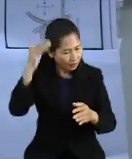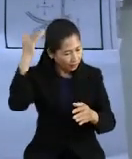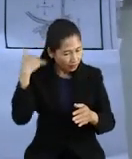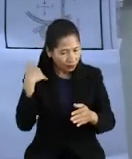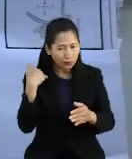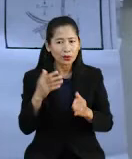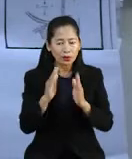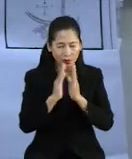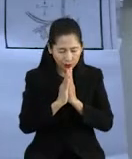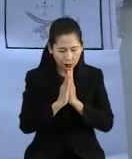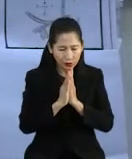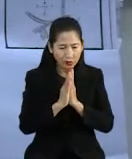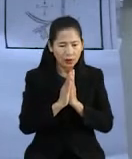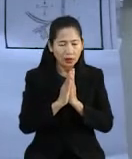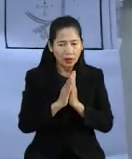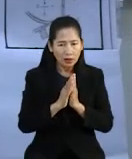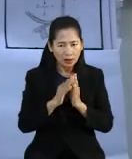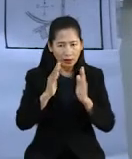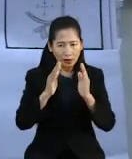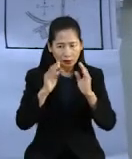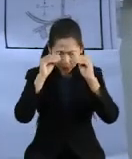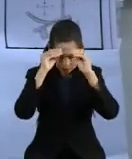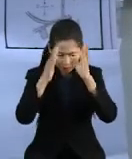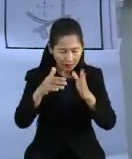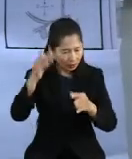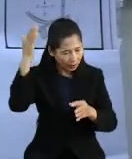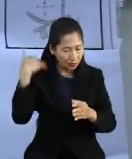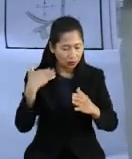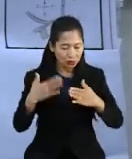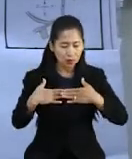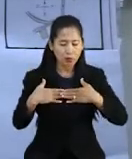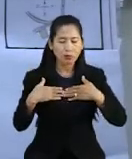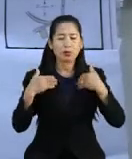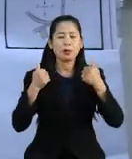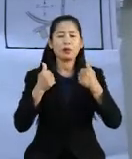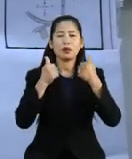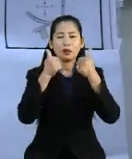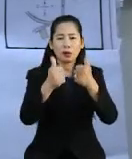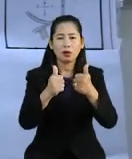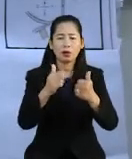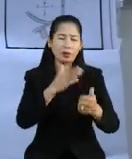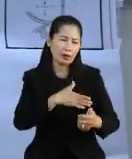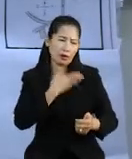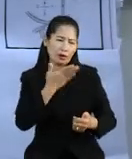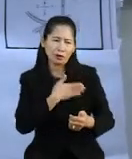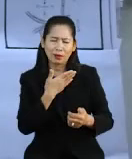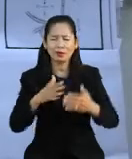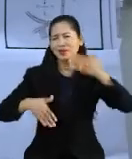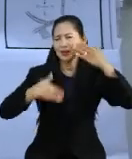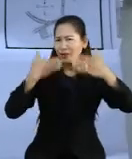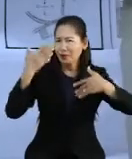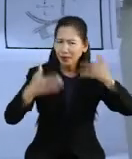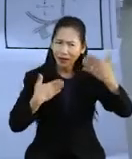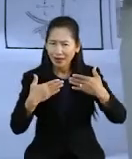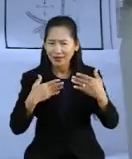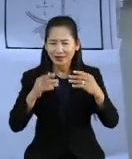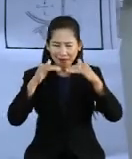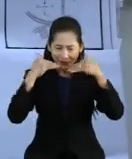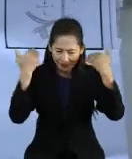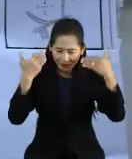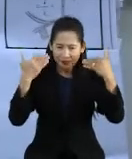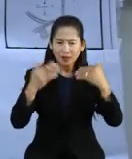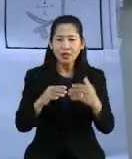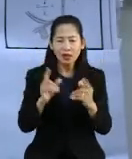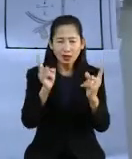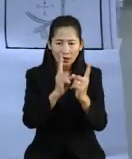nè cụ chun po nè cụ sọc phịp là oi chẳng á còn tập ăn năng tăng kê tăng ai mẹ rõm ở đây con chà cứ mẹ rõm tha sơ bài chết mẹ rõm sọc sài